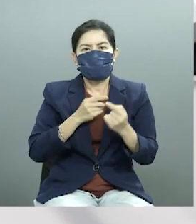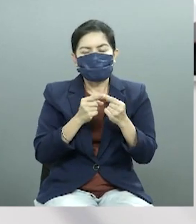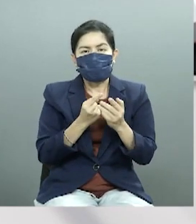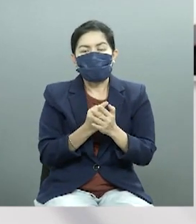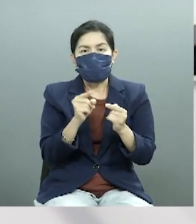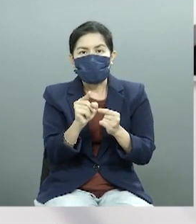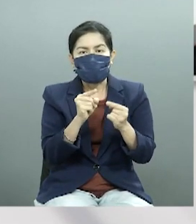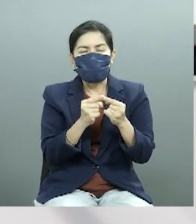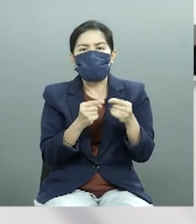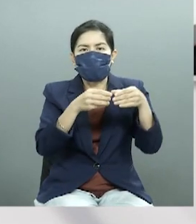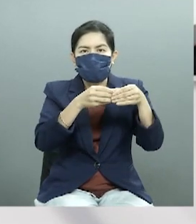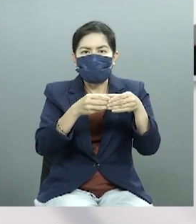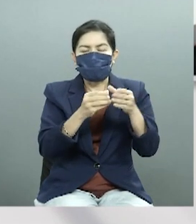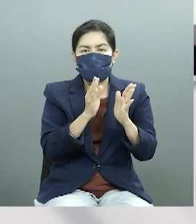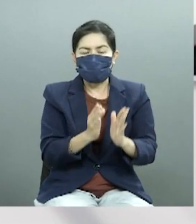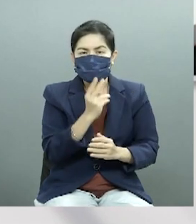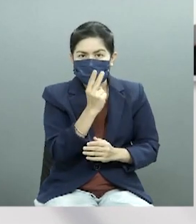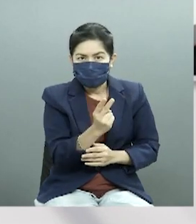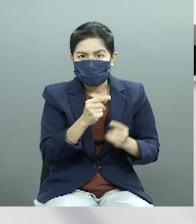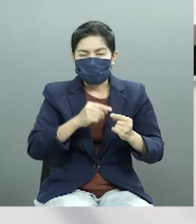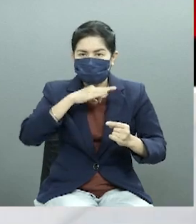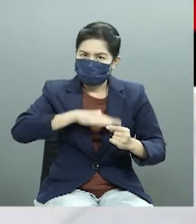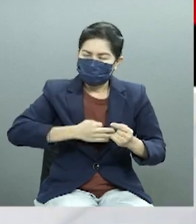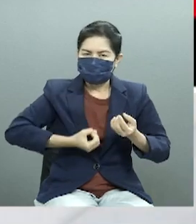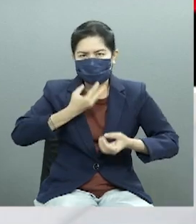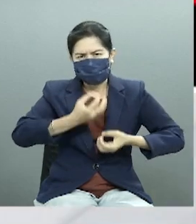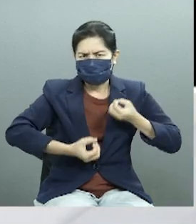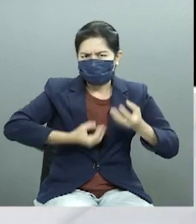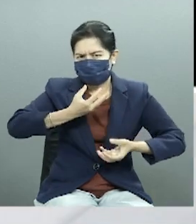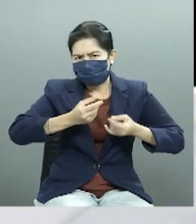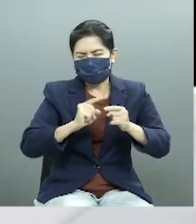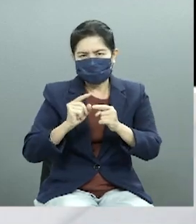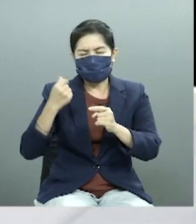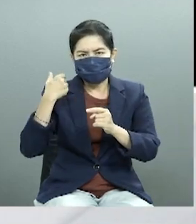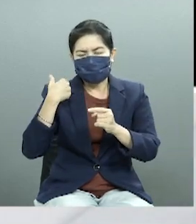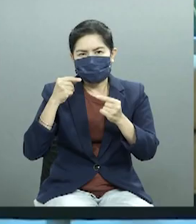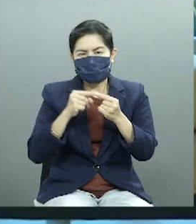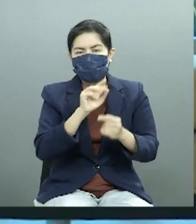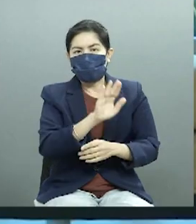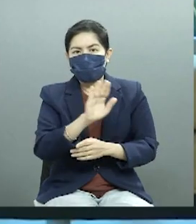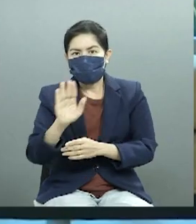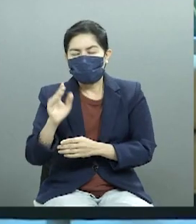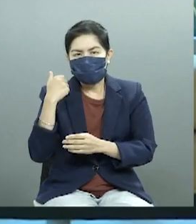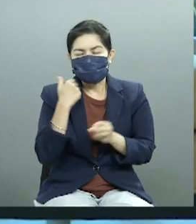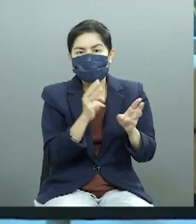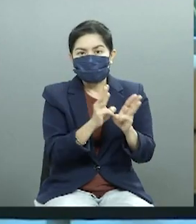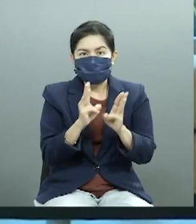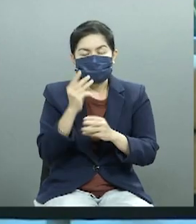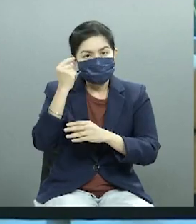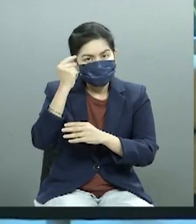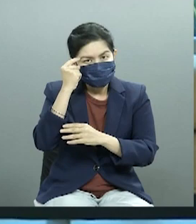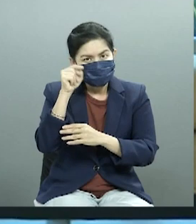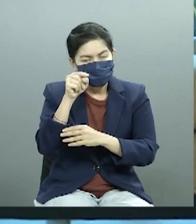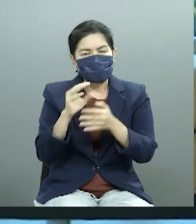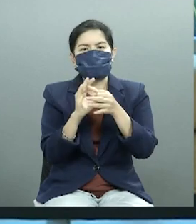เห็นของคนในข่าวหรือความคิดเห็นของคนที่เขามีบริบทแวดล้อมเป็นผู้สังเกตการณ์บ้างซึ่งเขาก็จะมีหลักคิดวิธีคิดที่